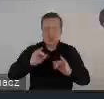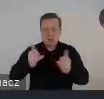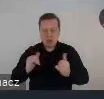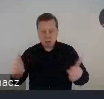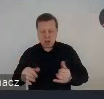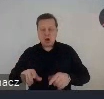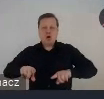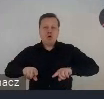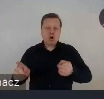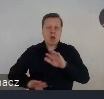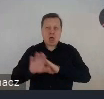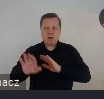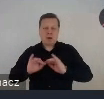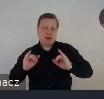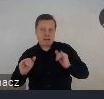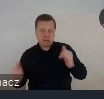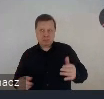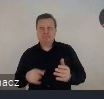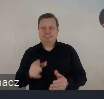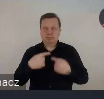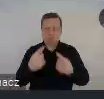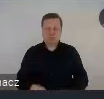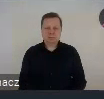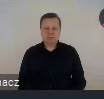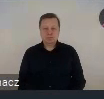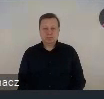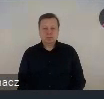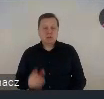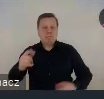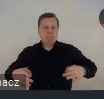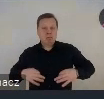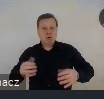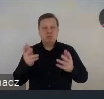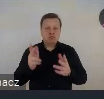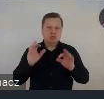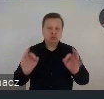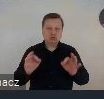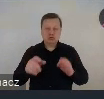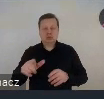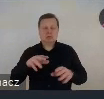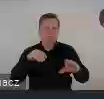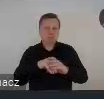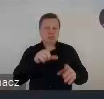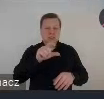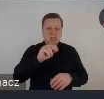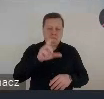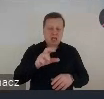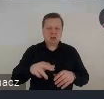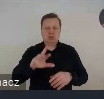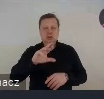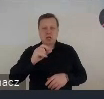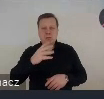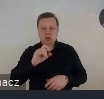organizacji. Takie jest właśnie założenie, żeby tym z Państwa, którzy działają w cechach rzemieślniczych czy w izbach rzemieślniczych